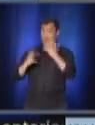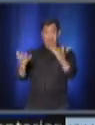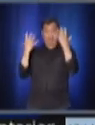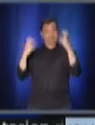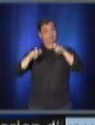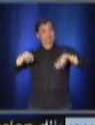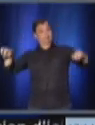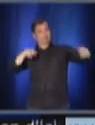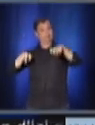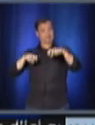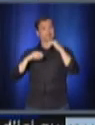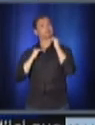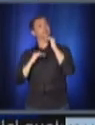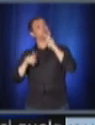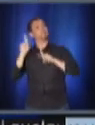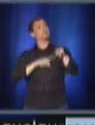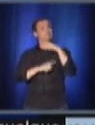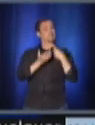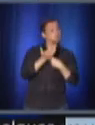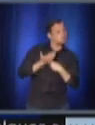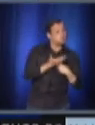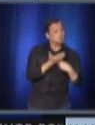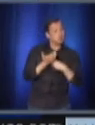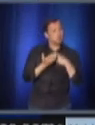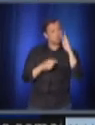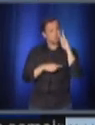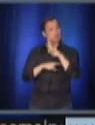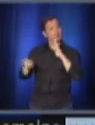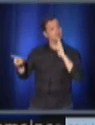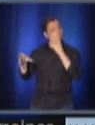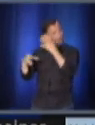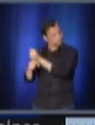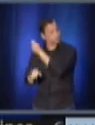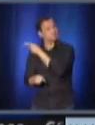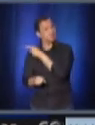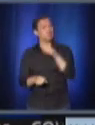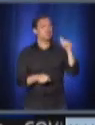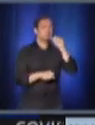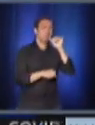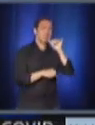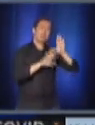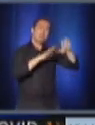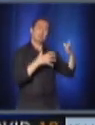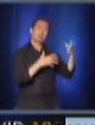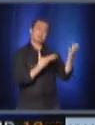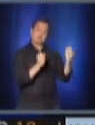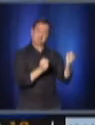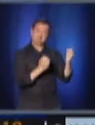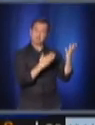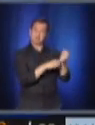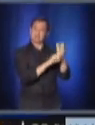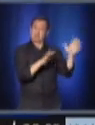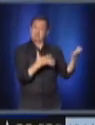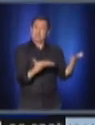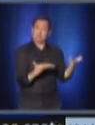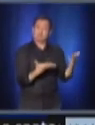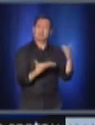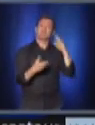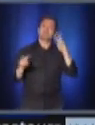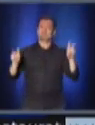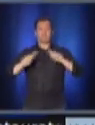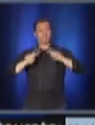la sécurité publique. Bien, quel genre de comparaison qu'on pourrait faire avec les bars, parce que c'est un autre enjeu. Mais c'est sûr qu'on va regarder